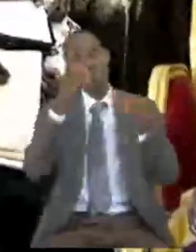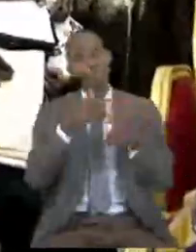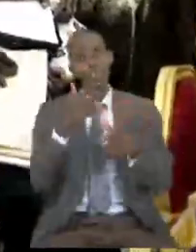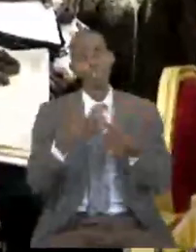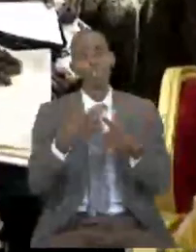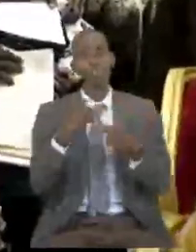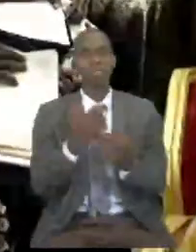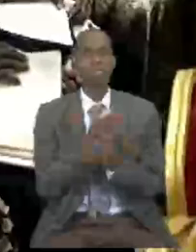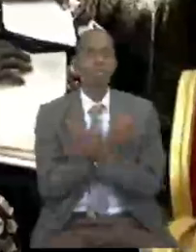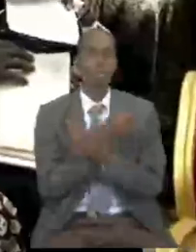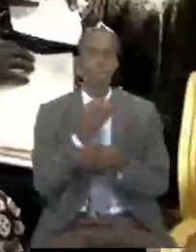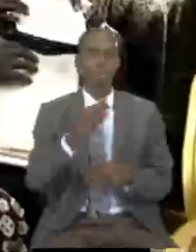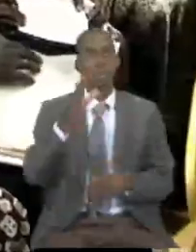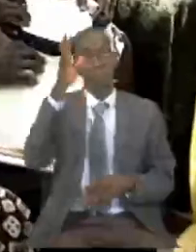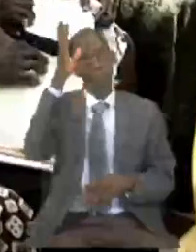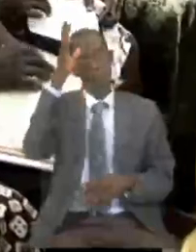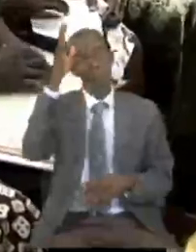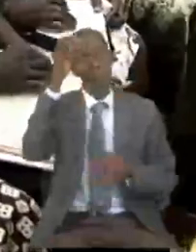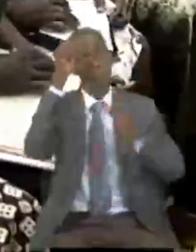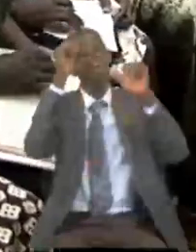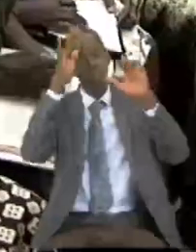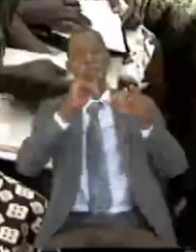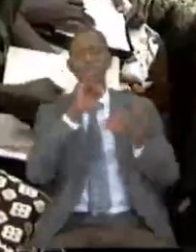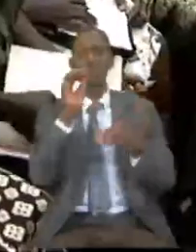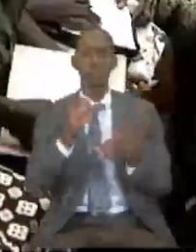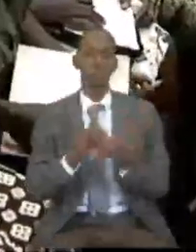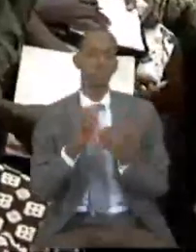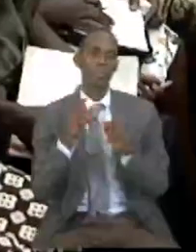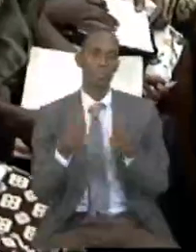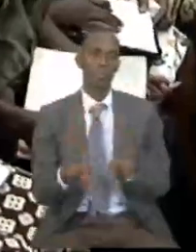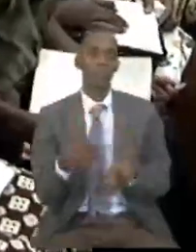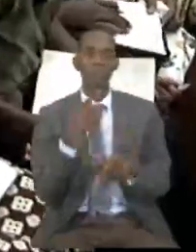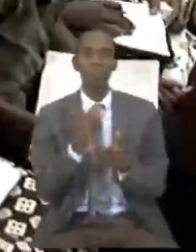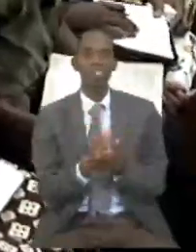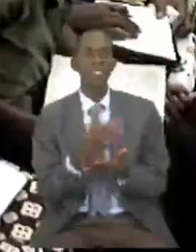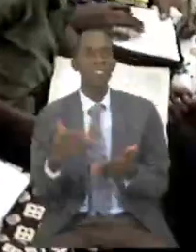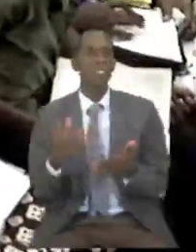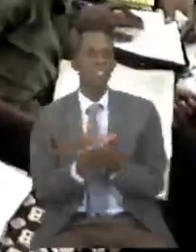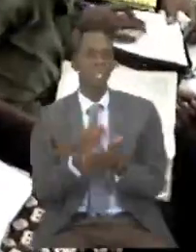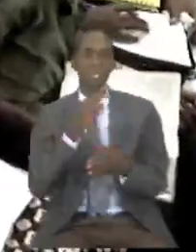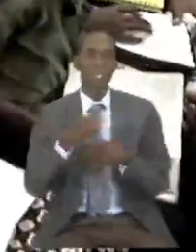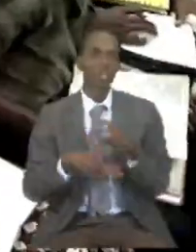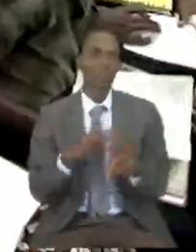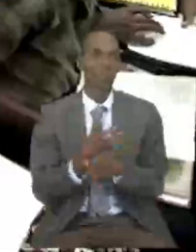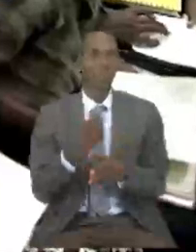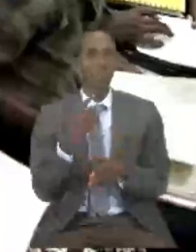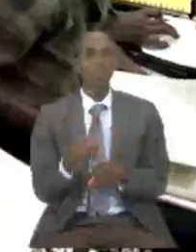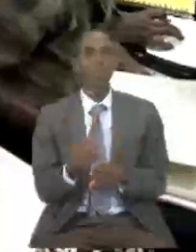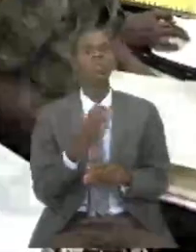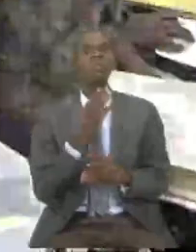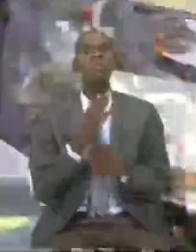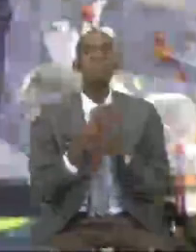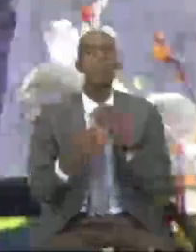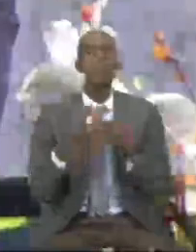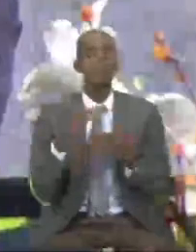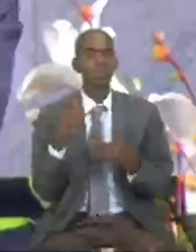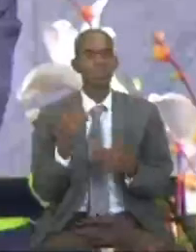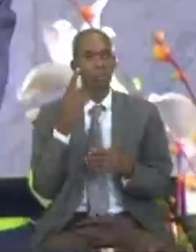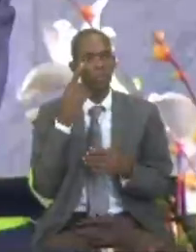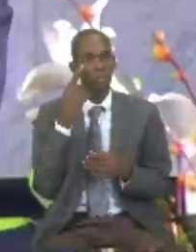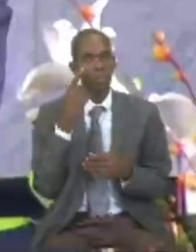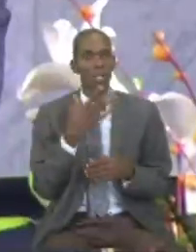du Père n'est point en lui. Et car tout ce qui est dans le monde, la convoitise de la chair, la